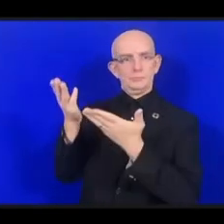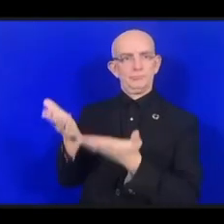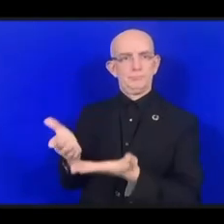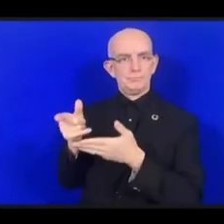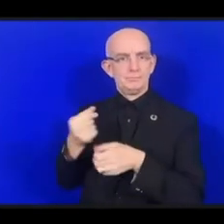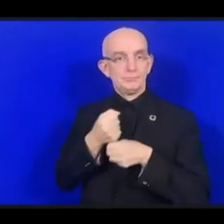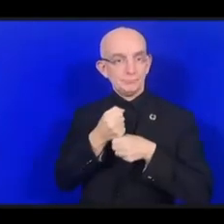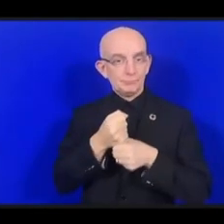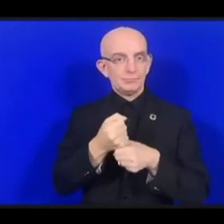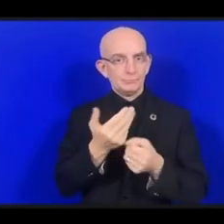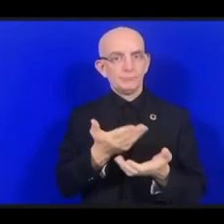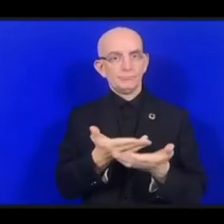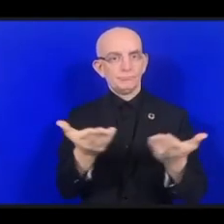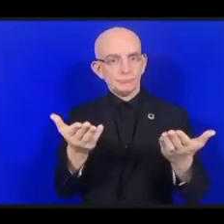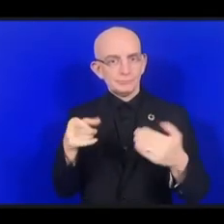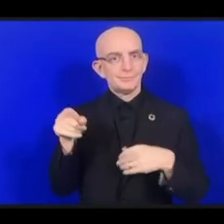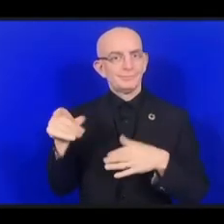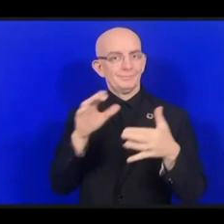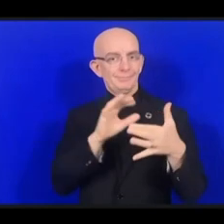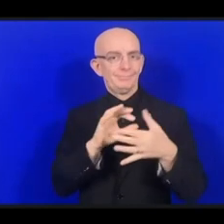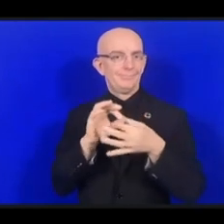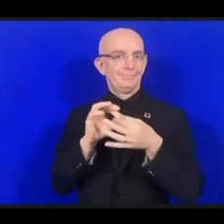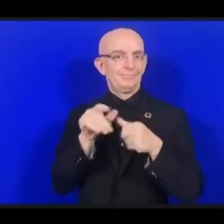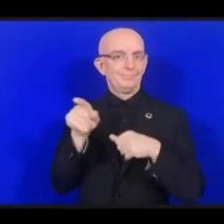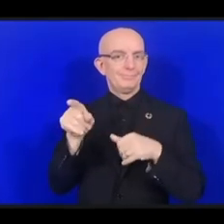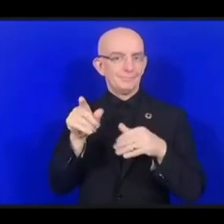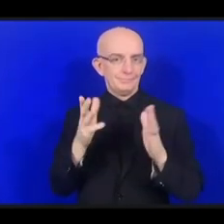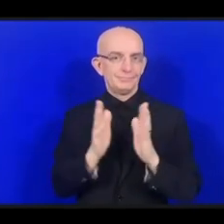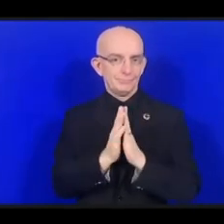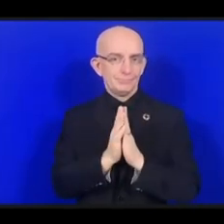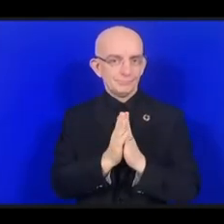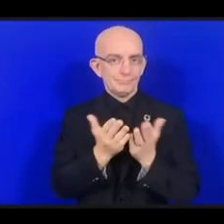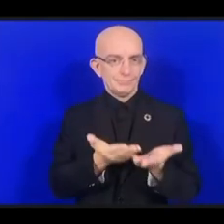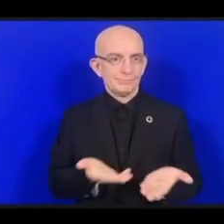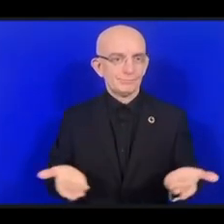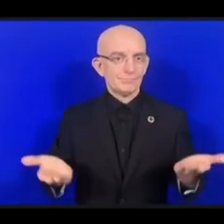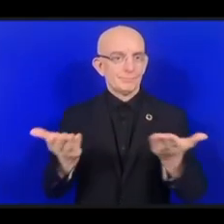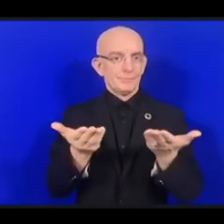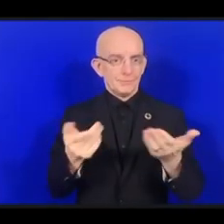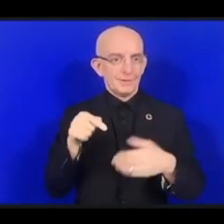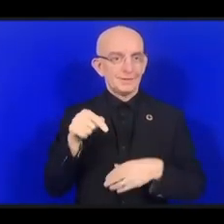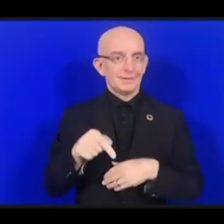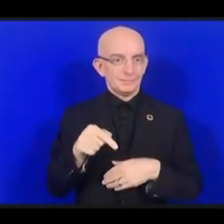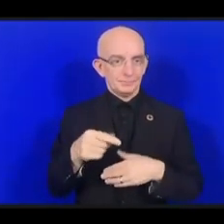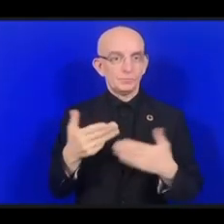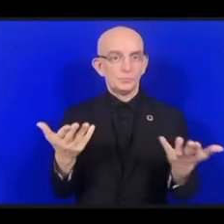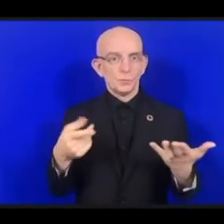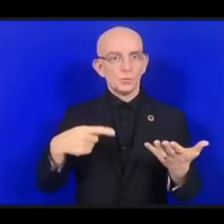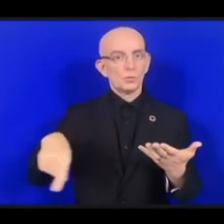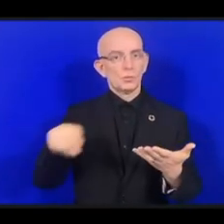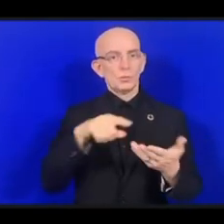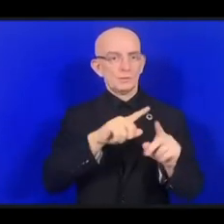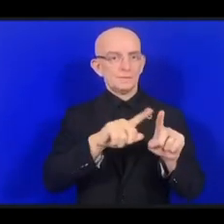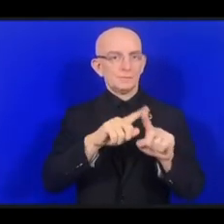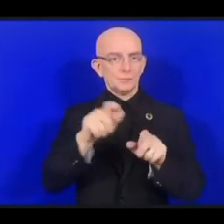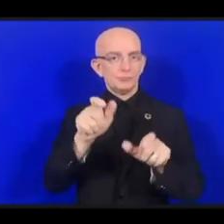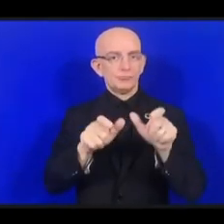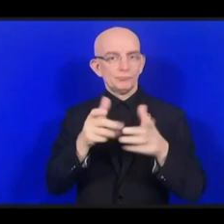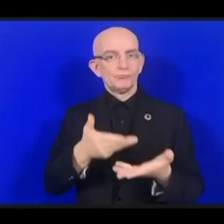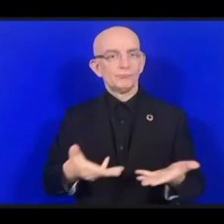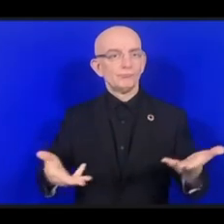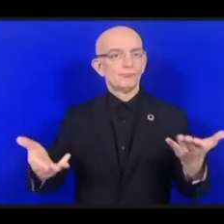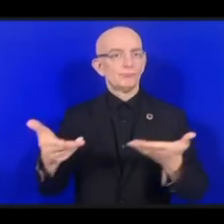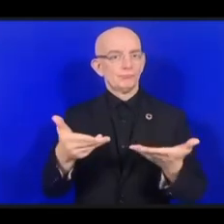sélectionné par un vote public dans le cadre du concours kanji de l'année paréné par par la